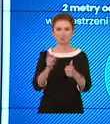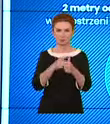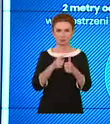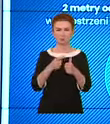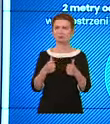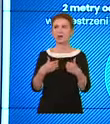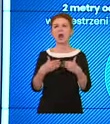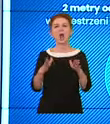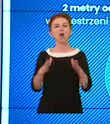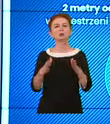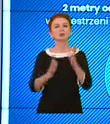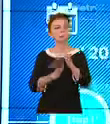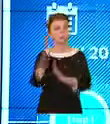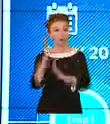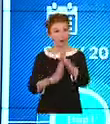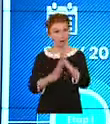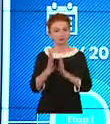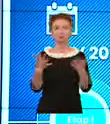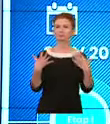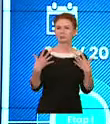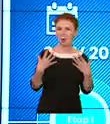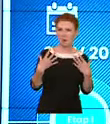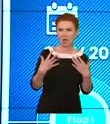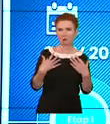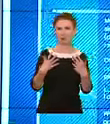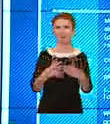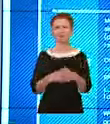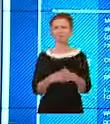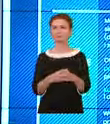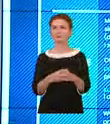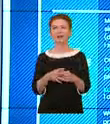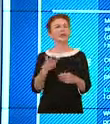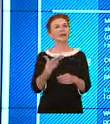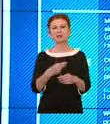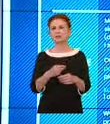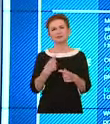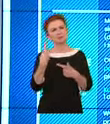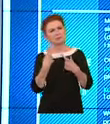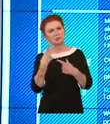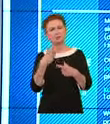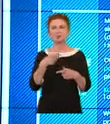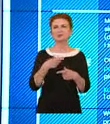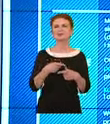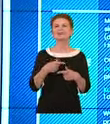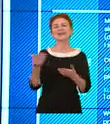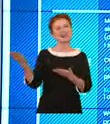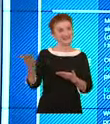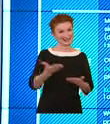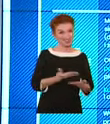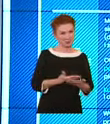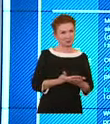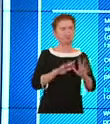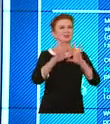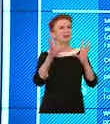otwarcie lasów i parków. Przy czym nie traktujmy tego jako zaproszenie do